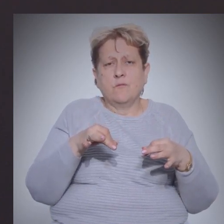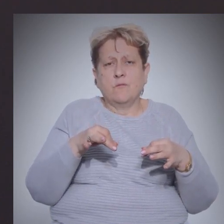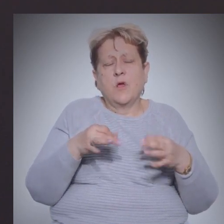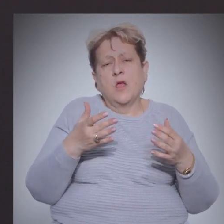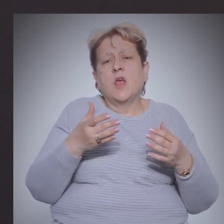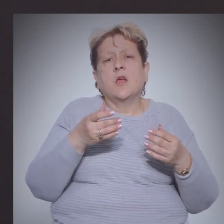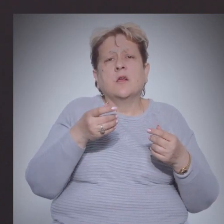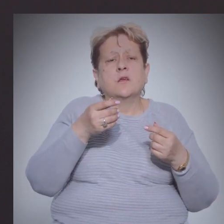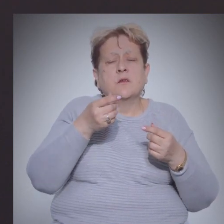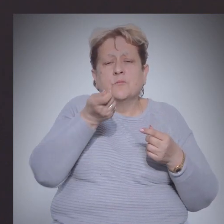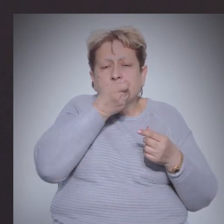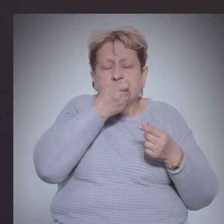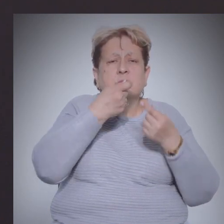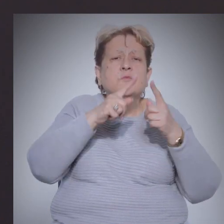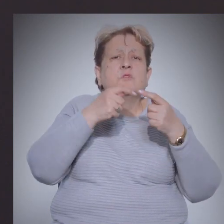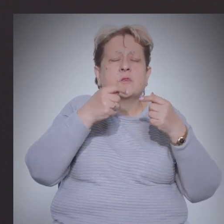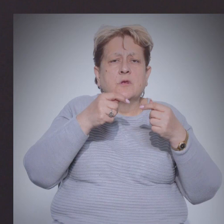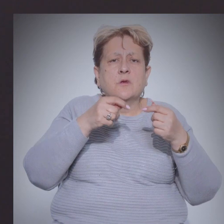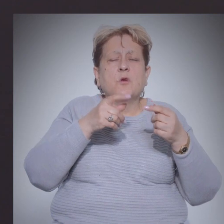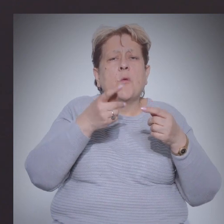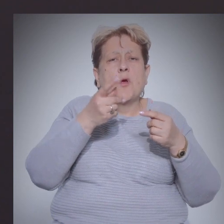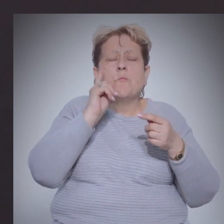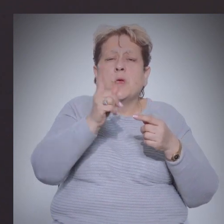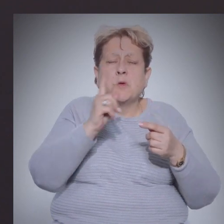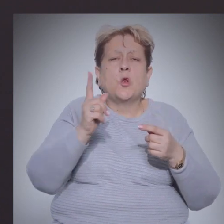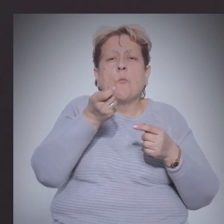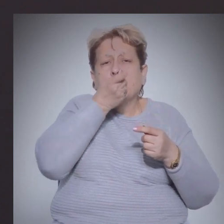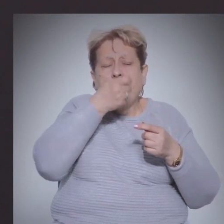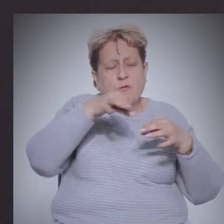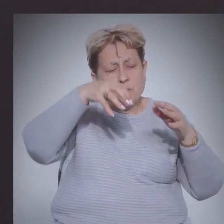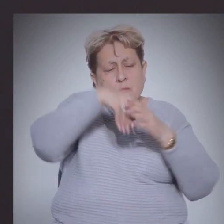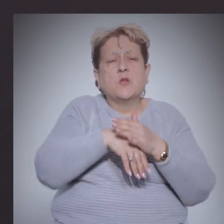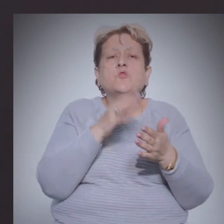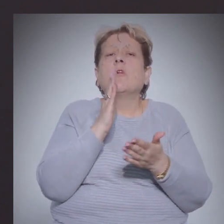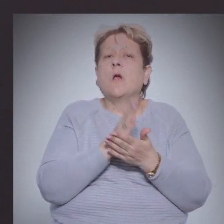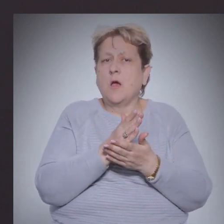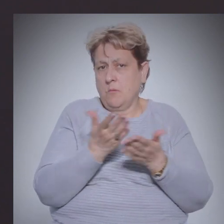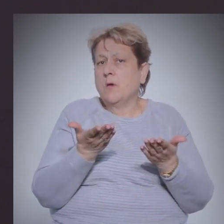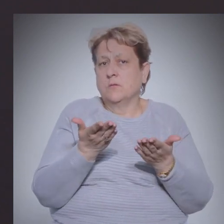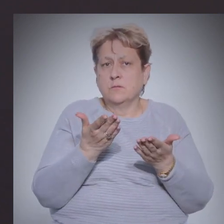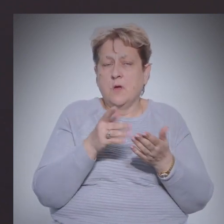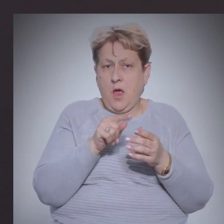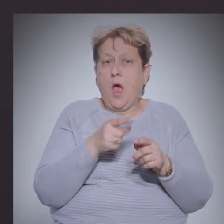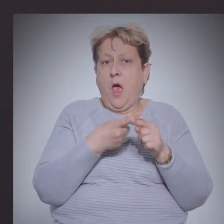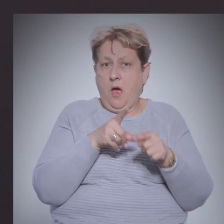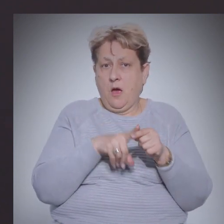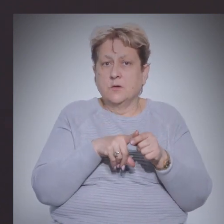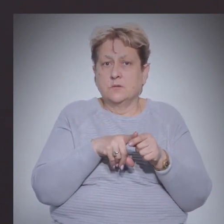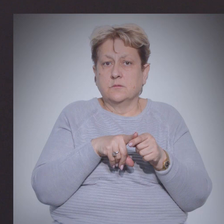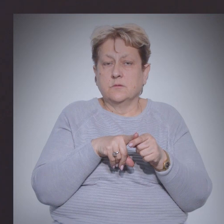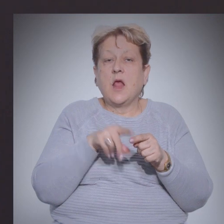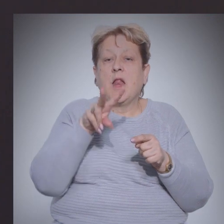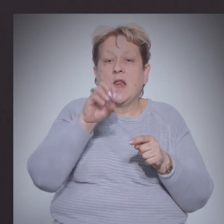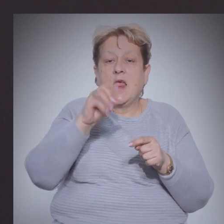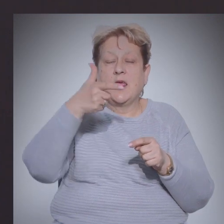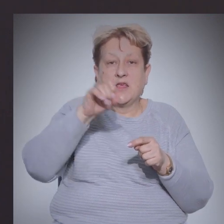թմրամիջոց է տանում։ Ըրինակ, ասենք մի կիլոգրամ թմրամիջոց։ Եվ բնականաբար այս